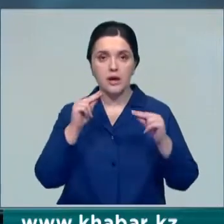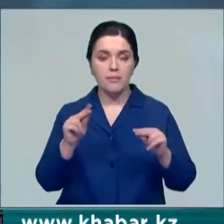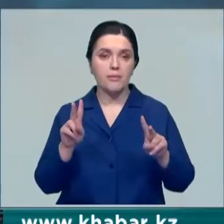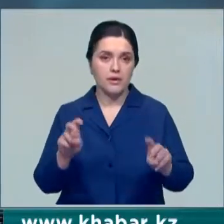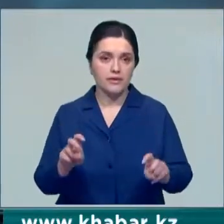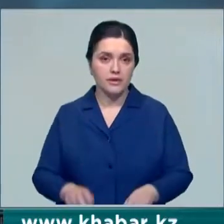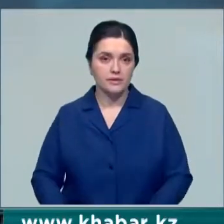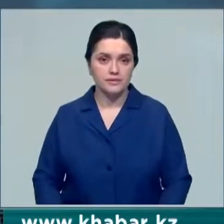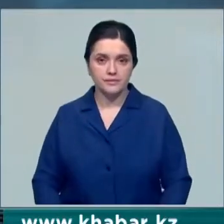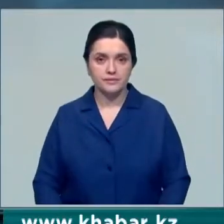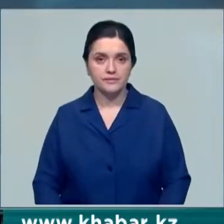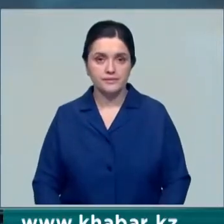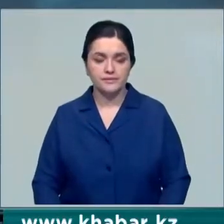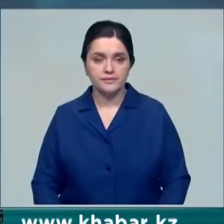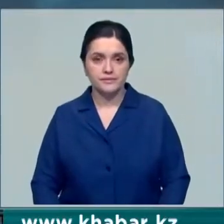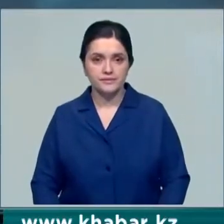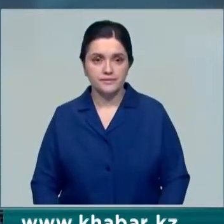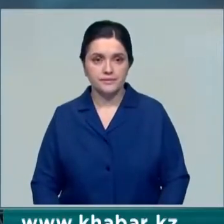правда».